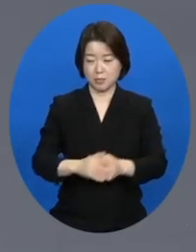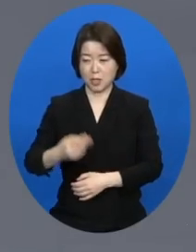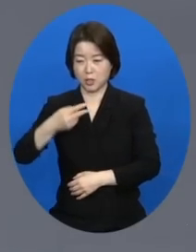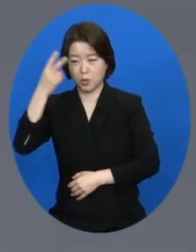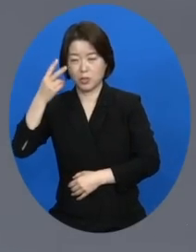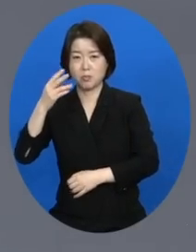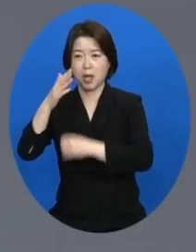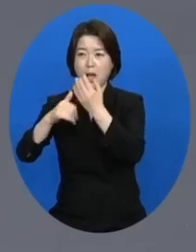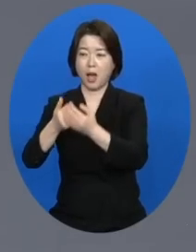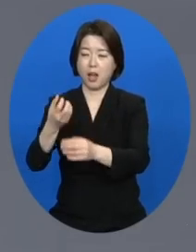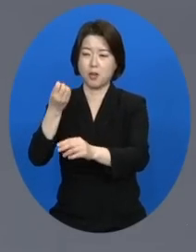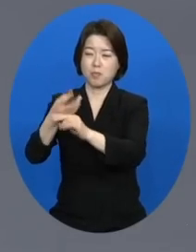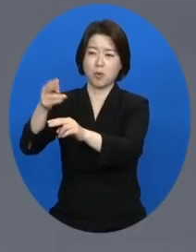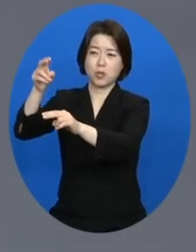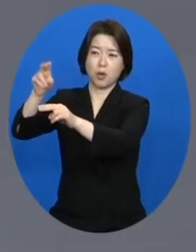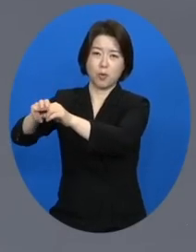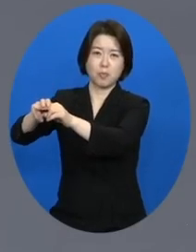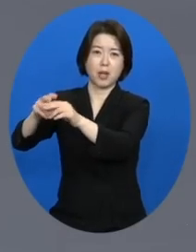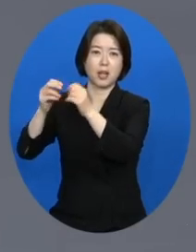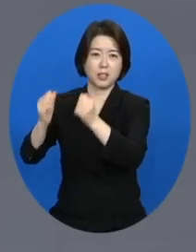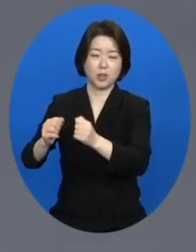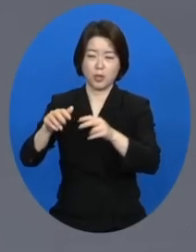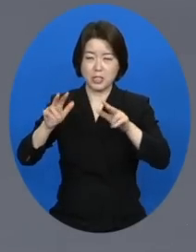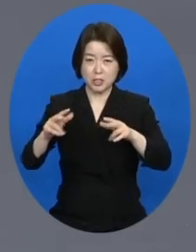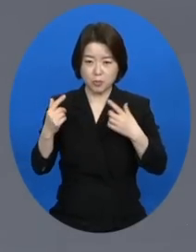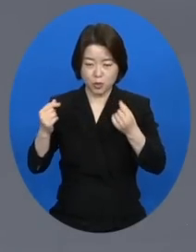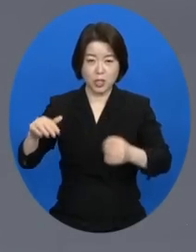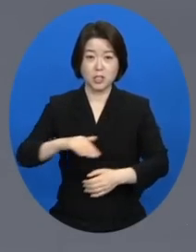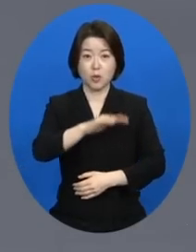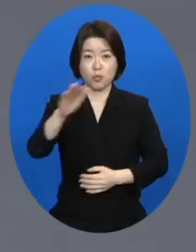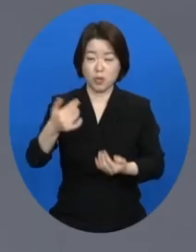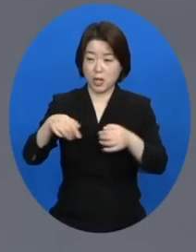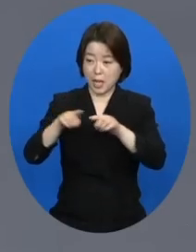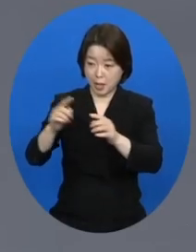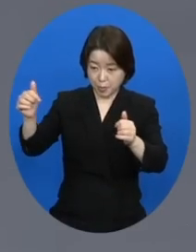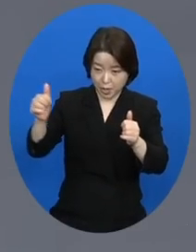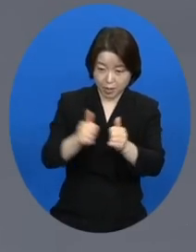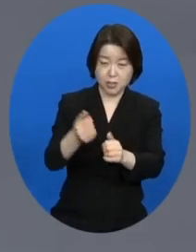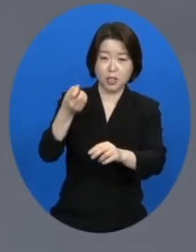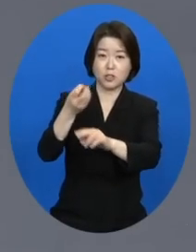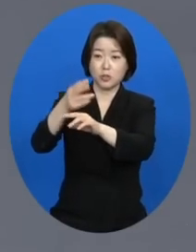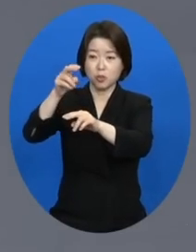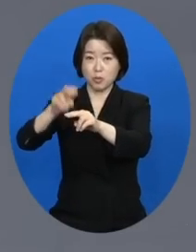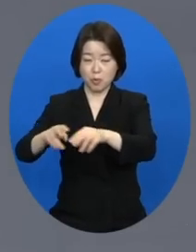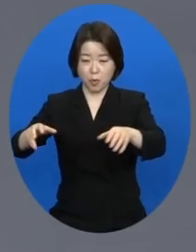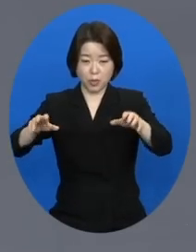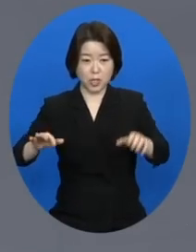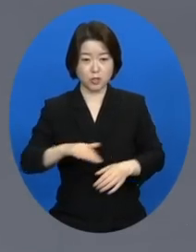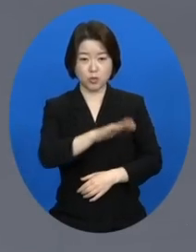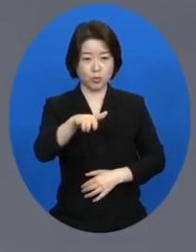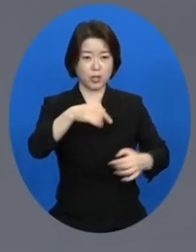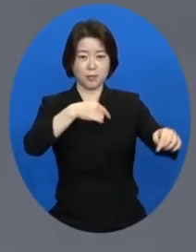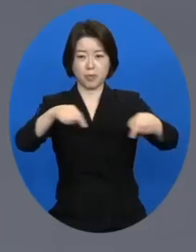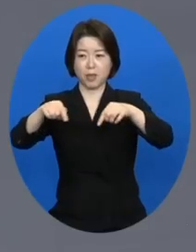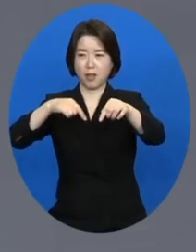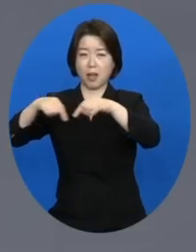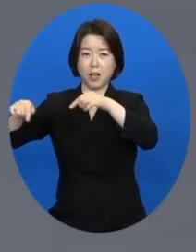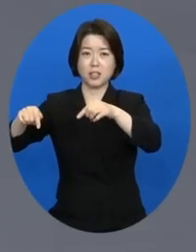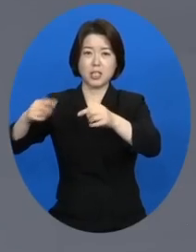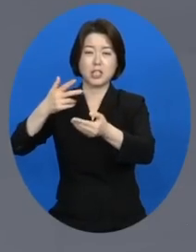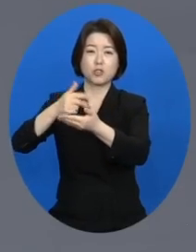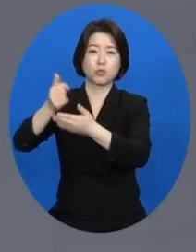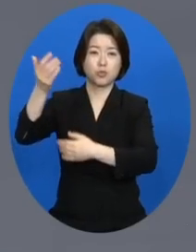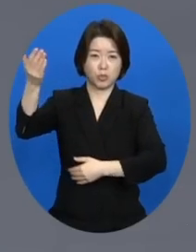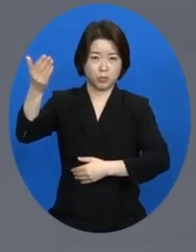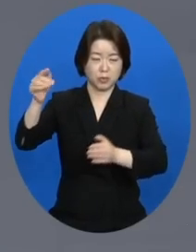보좌 우편의 자리에 앉으셔서 지금도 우리와 함께 하시고 그 보좌에서 우리의 삶을 통치하시는